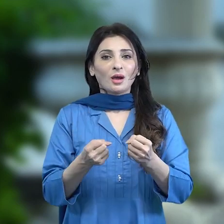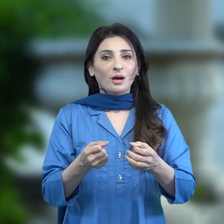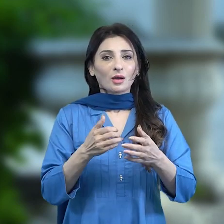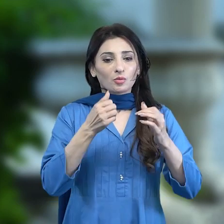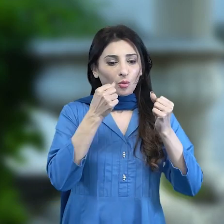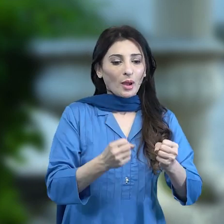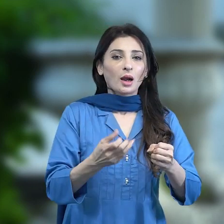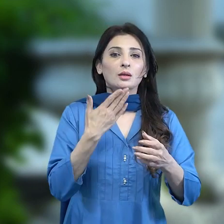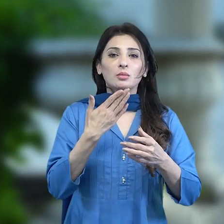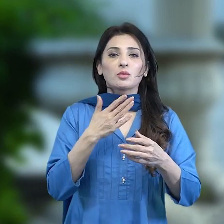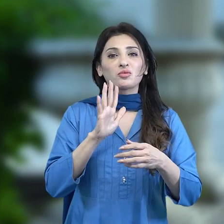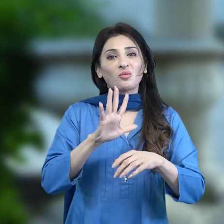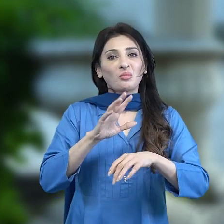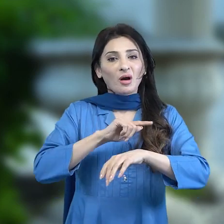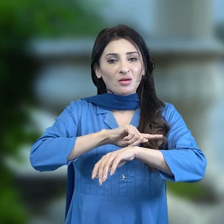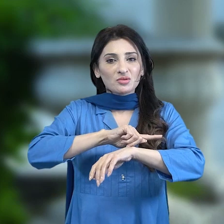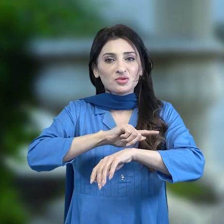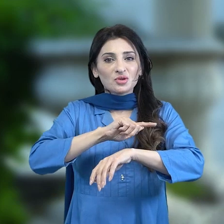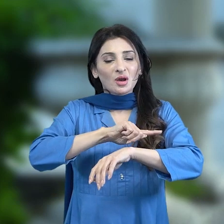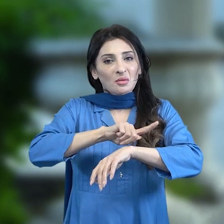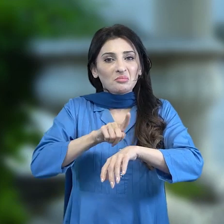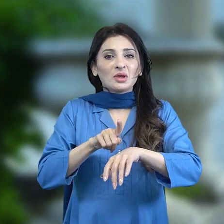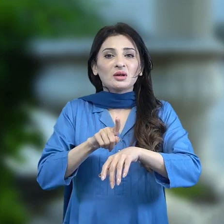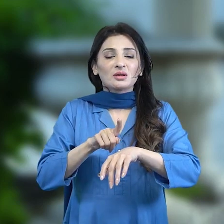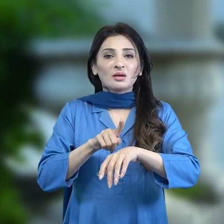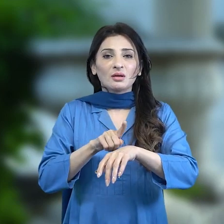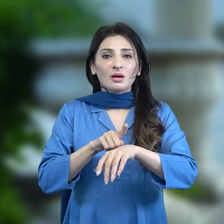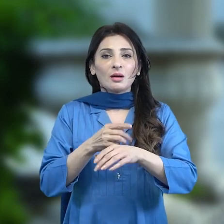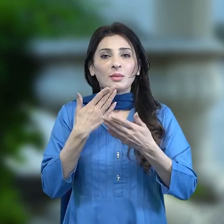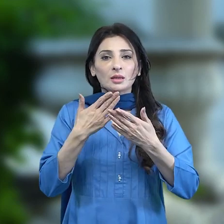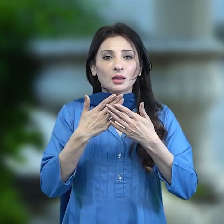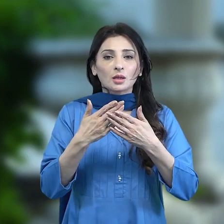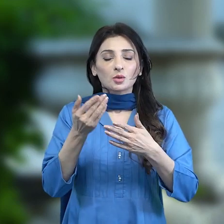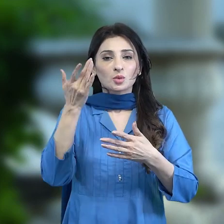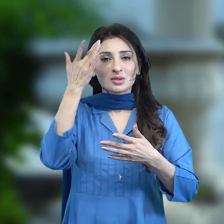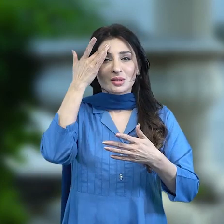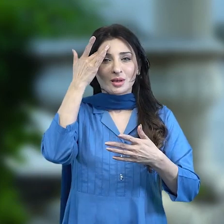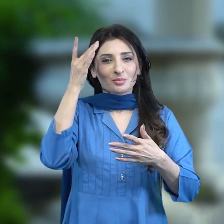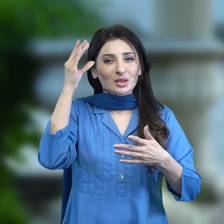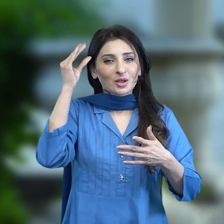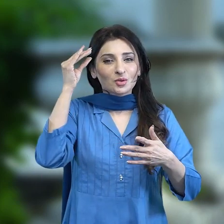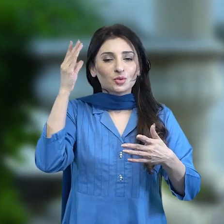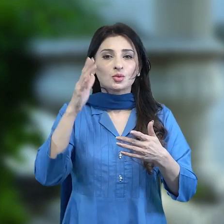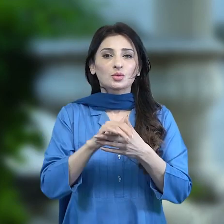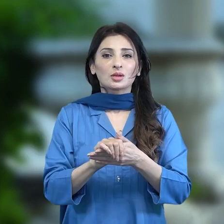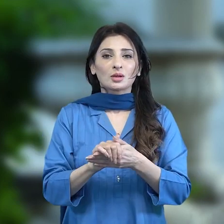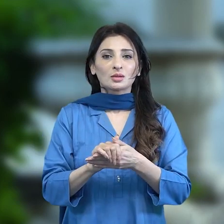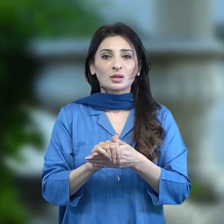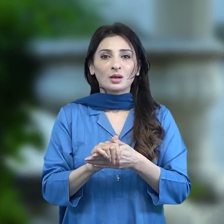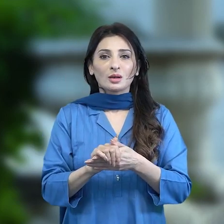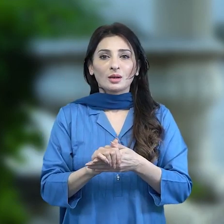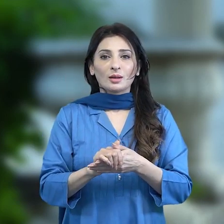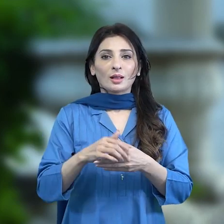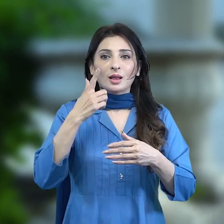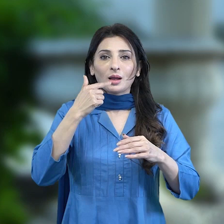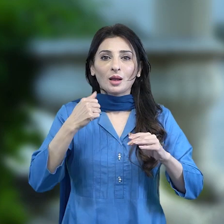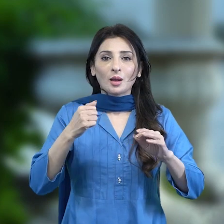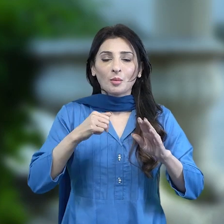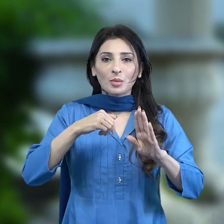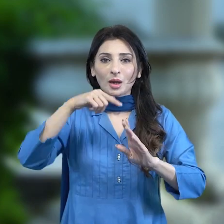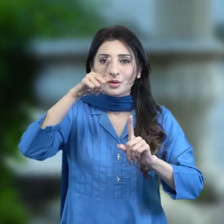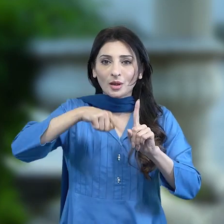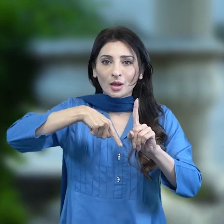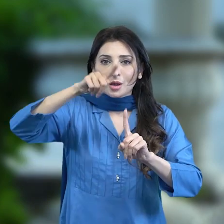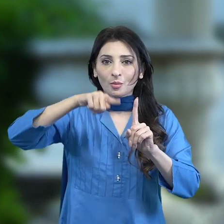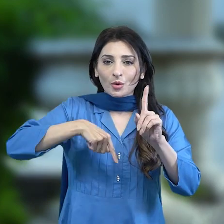कंसेक्यूटिवली फॉर 5 मिनट्स। उसके सर में दर्द शुरू हो जाता था, उसके जो ब्लड प्रेशर है वो एनी टाइम जो है वो शूट करता